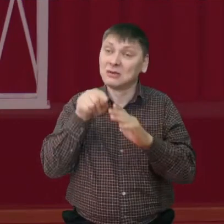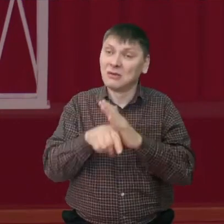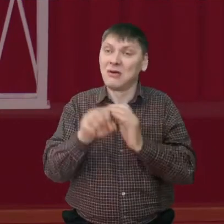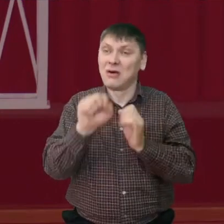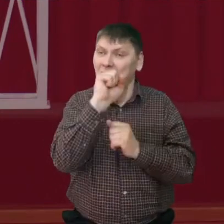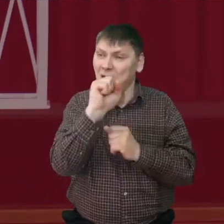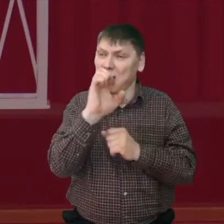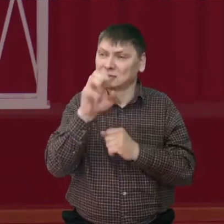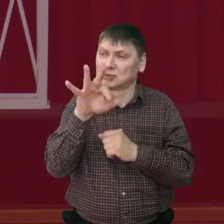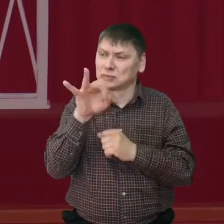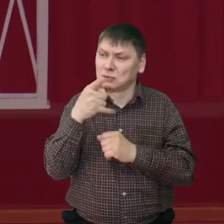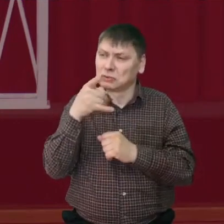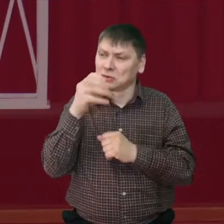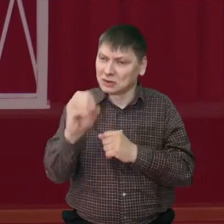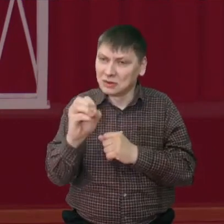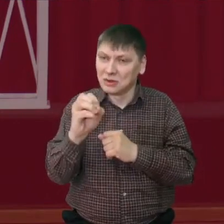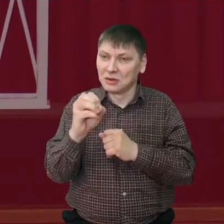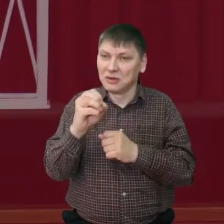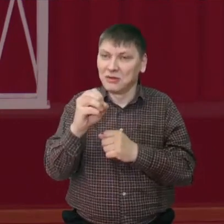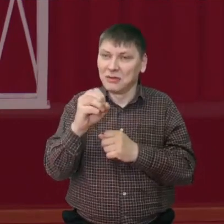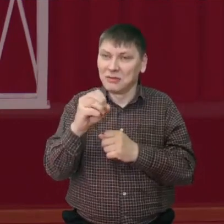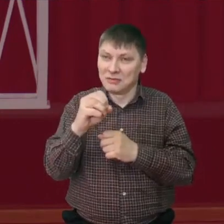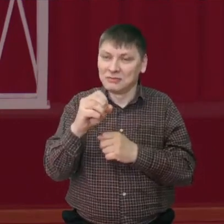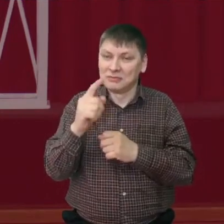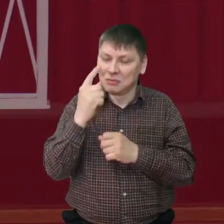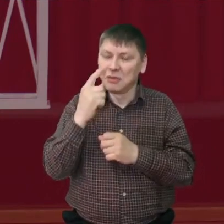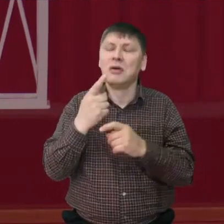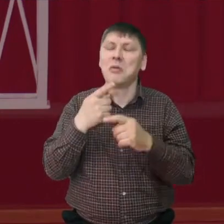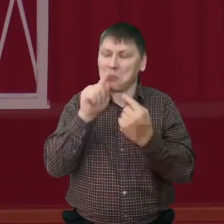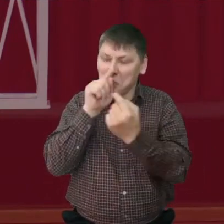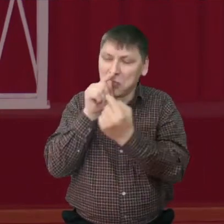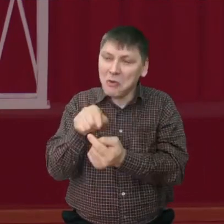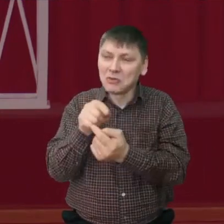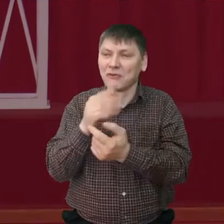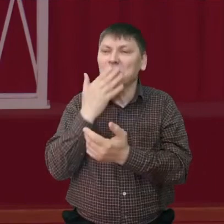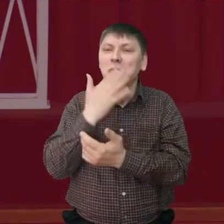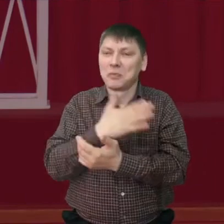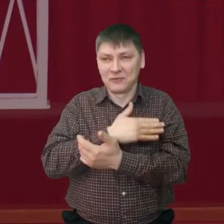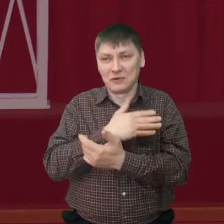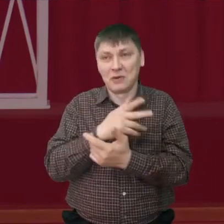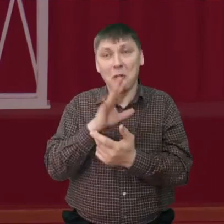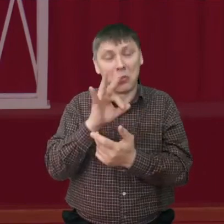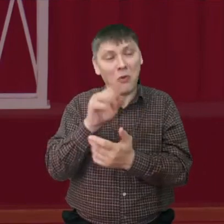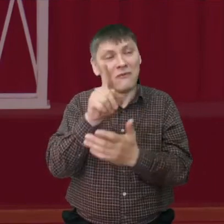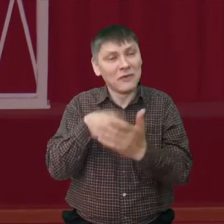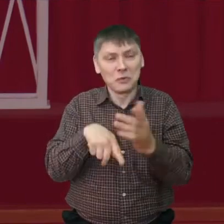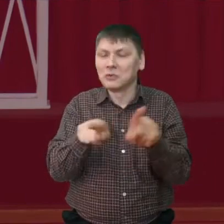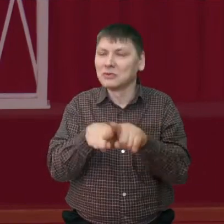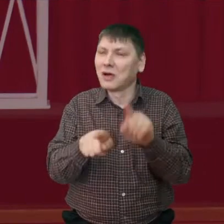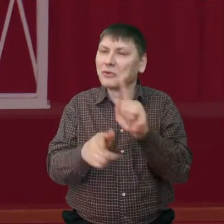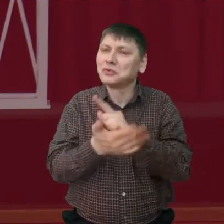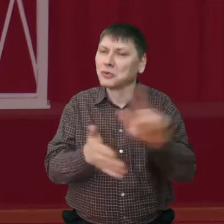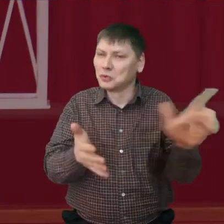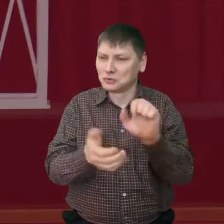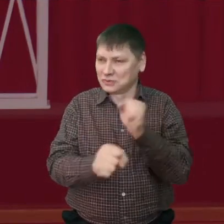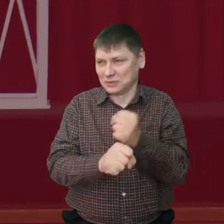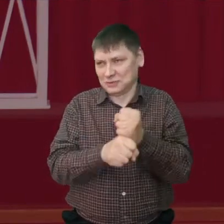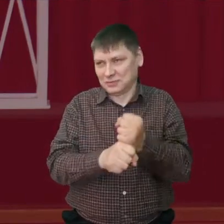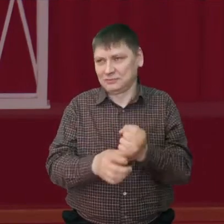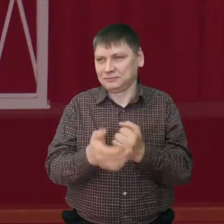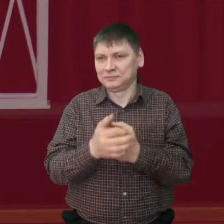характеристик, но чего не должно быть у тех людей, которые следуют Божьей воле. Следующее слово используется более